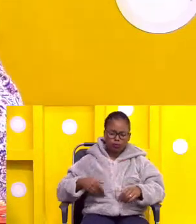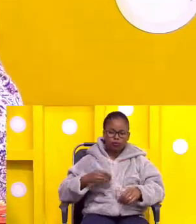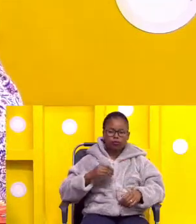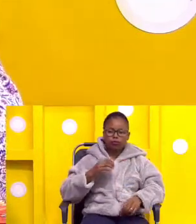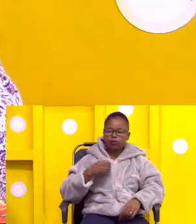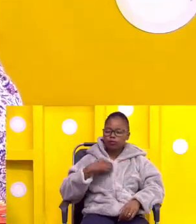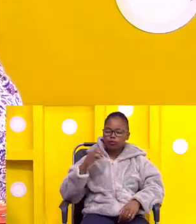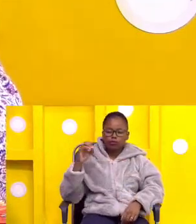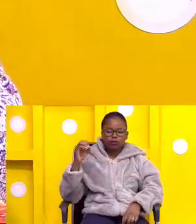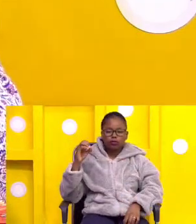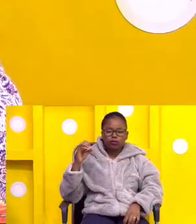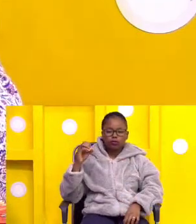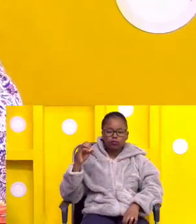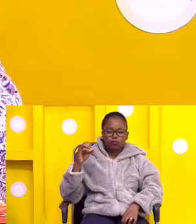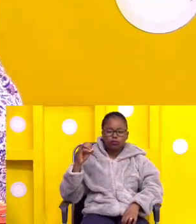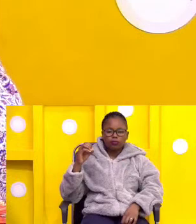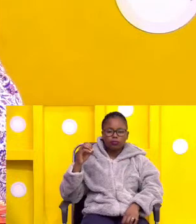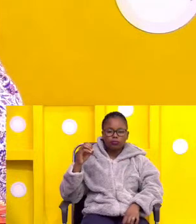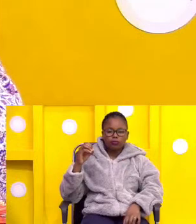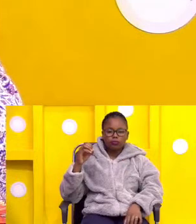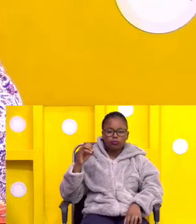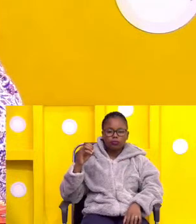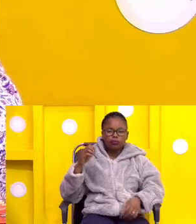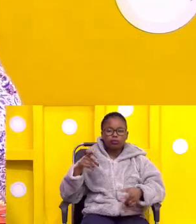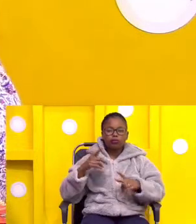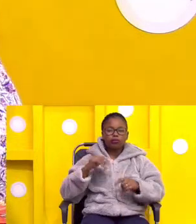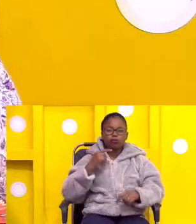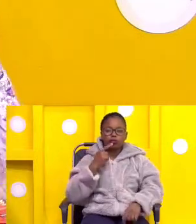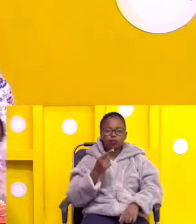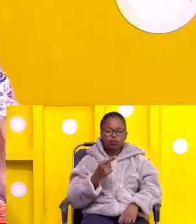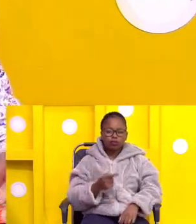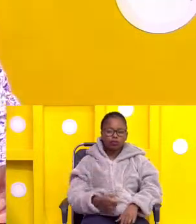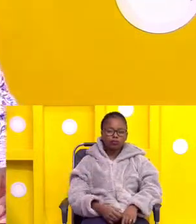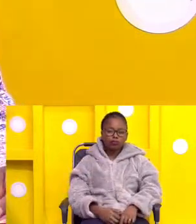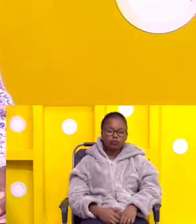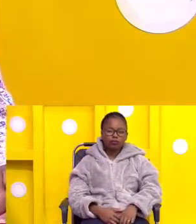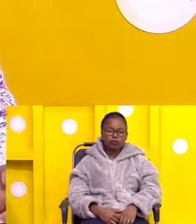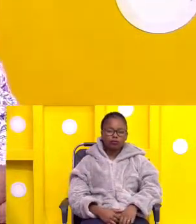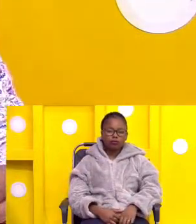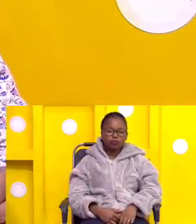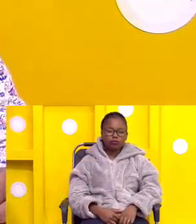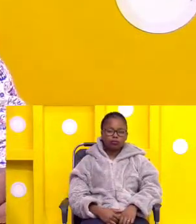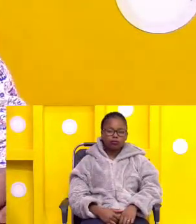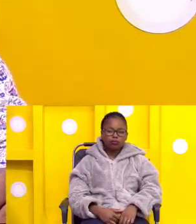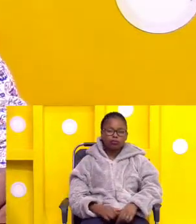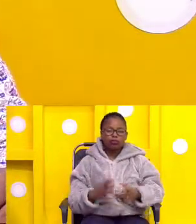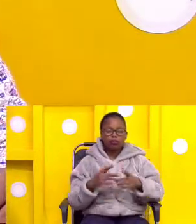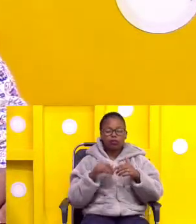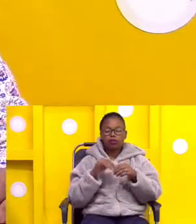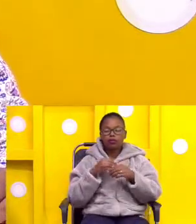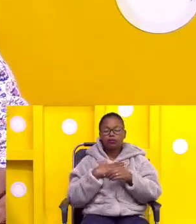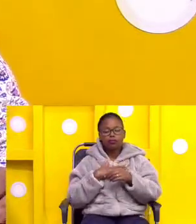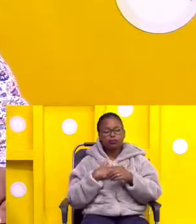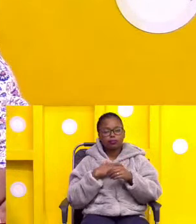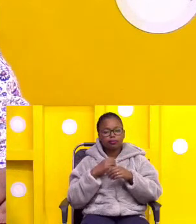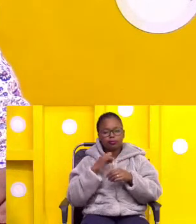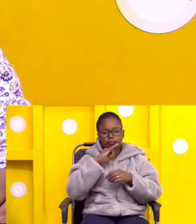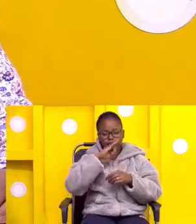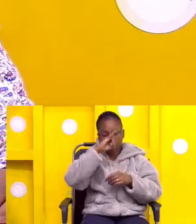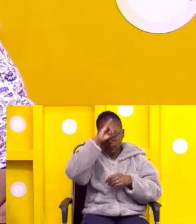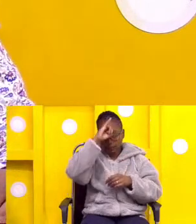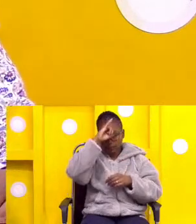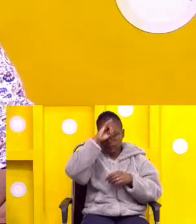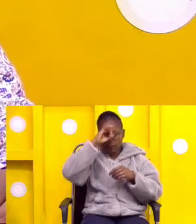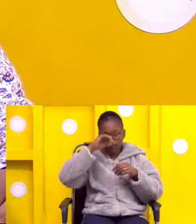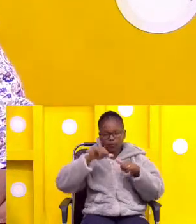bwana asifiwe sana tarekei ndĩmwĩre na tũtigage gũtuĩka ignorance maũndũ-inĩ mamwe tũtiĩtũũra na